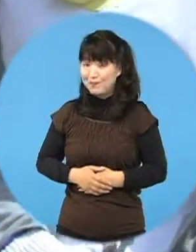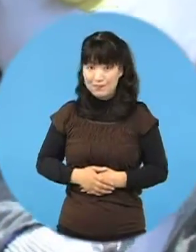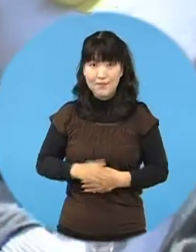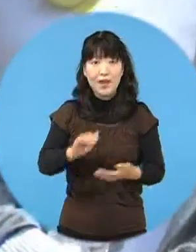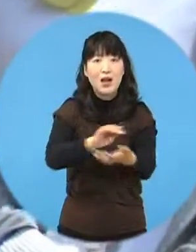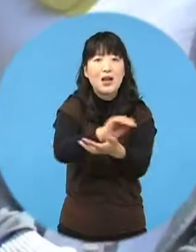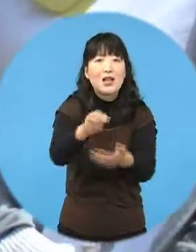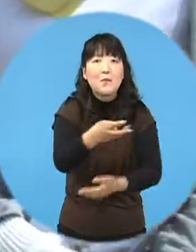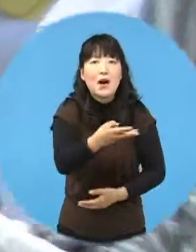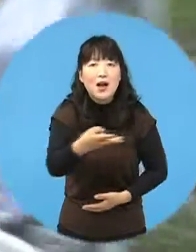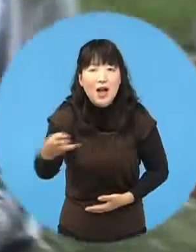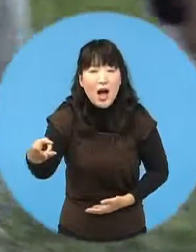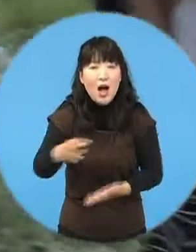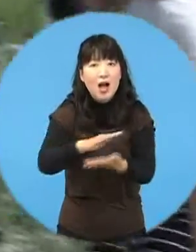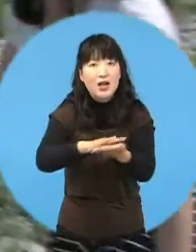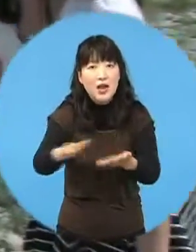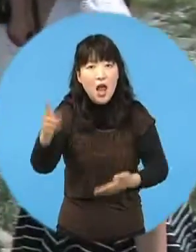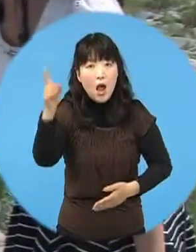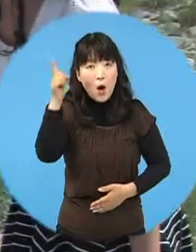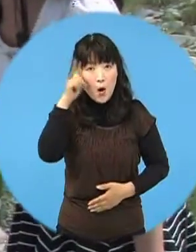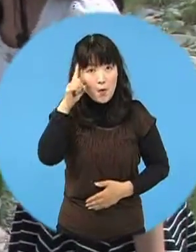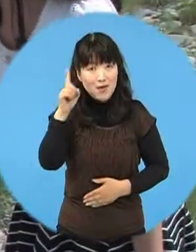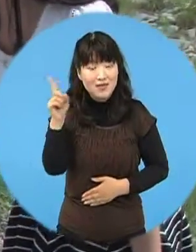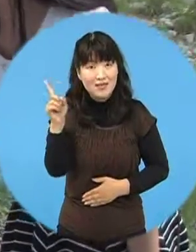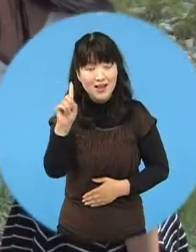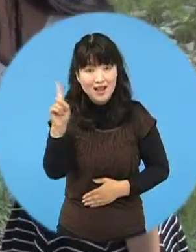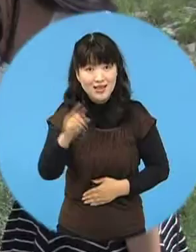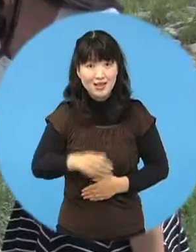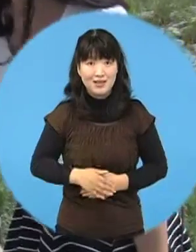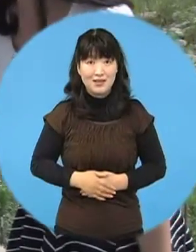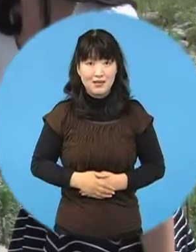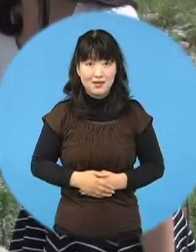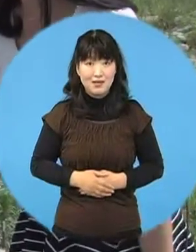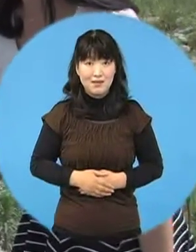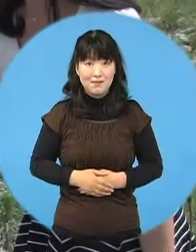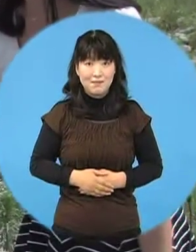多摩川が綺麗だなと思う瞬間とかありますか。